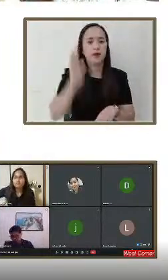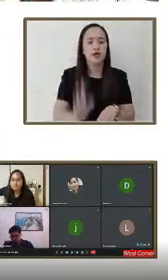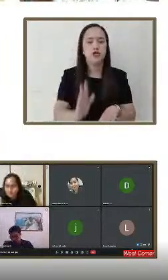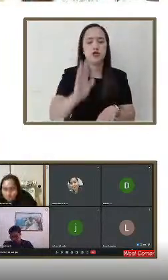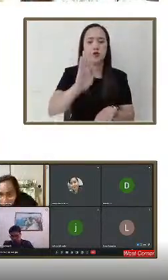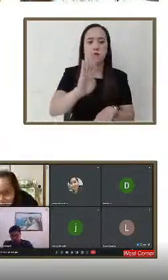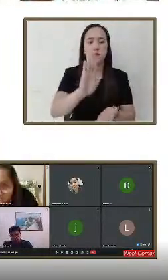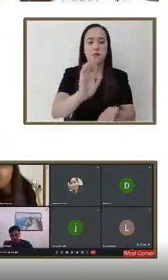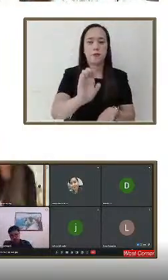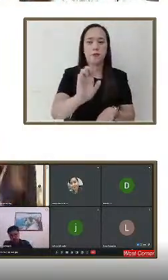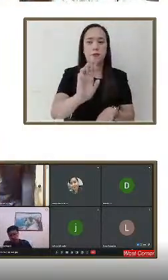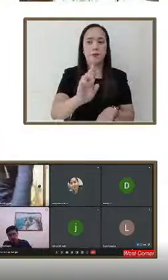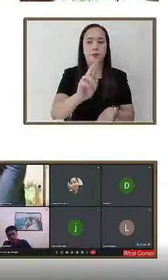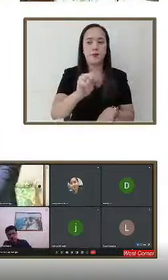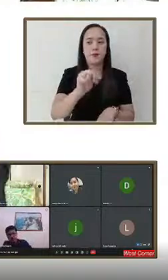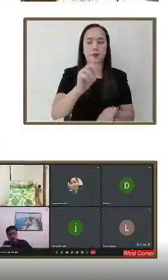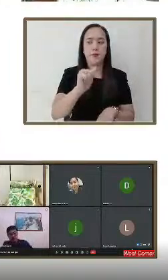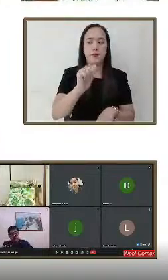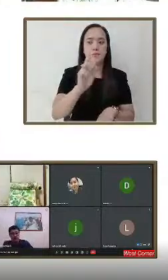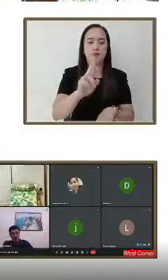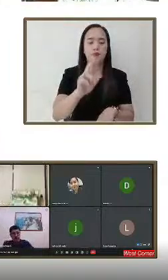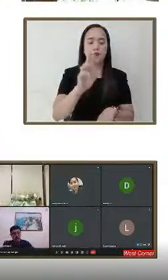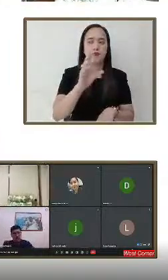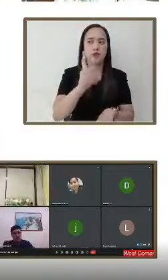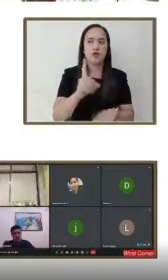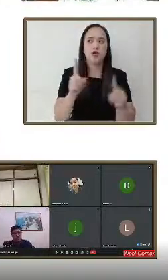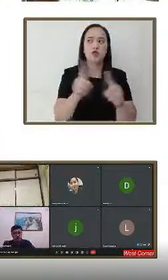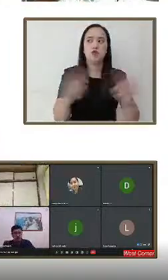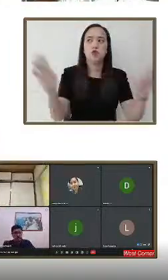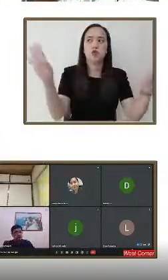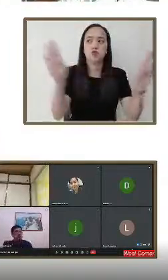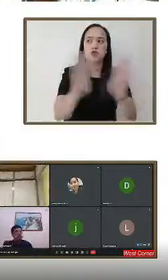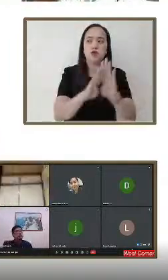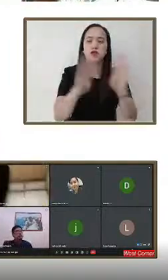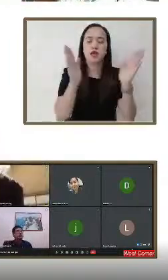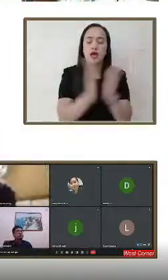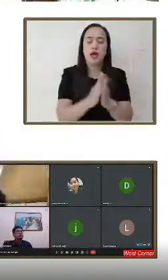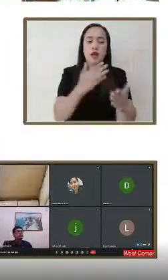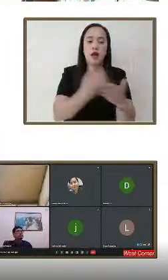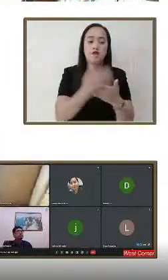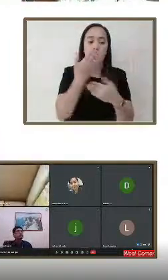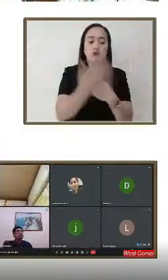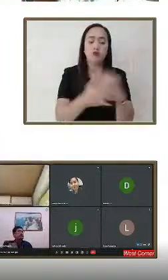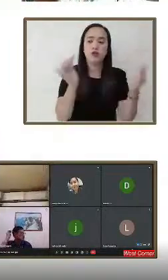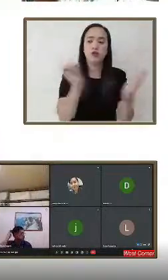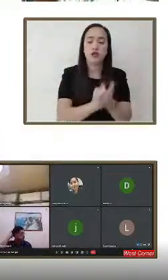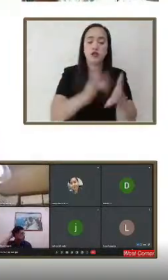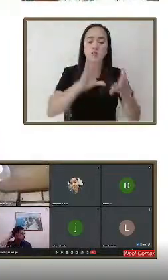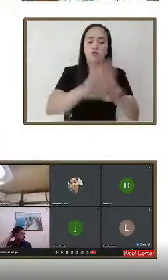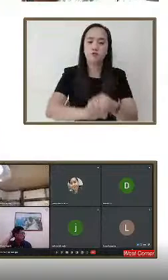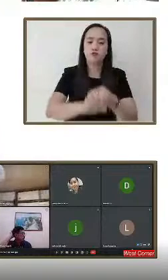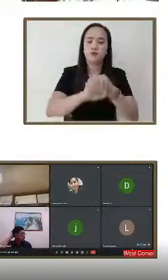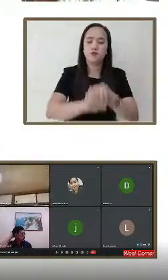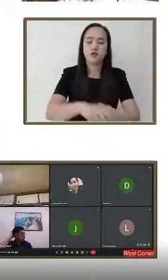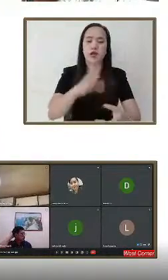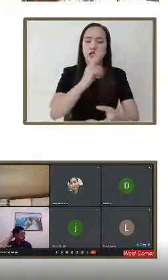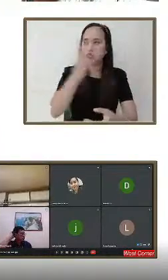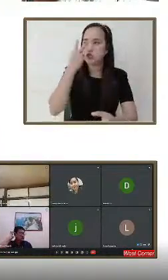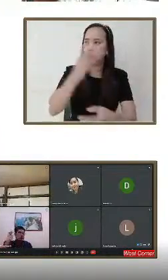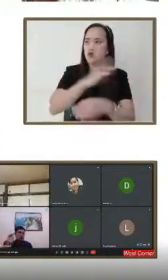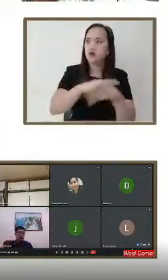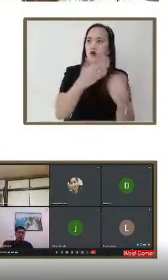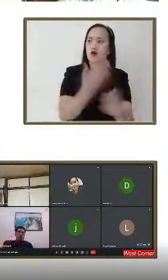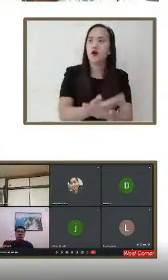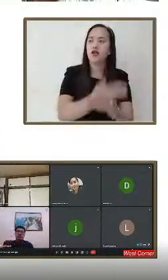po tayo sa panalangin. Then after the closing prayer, you shake hands with one another and say, God bless you. I'll see you on Sunday.